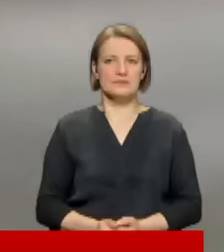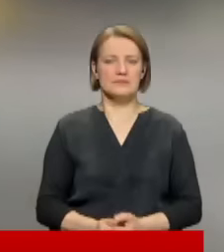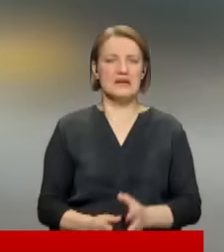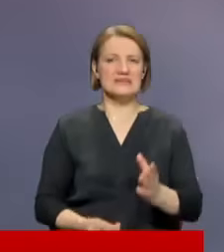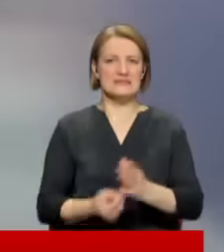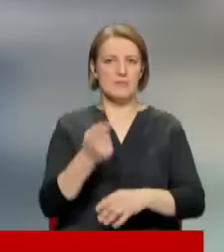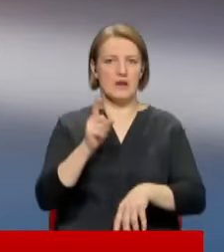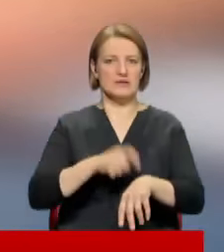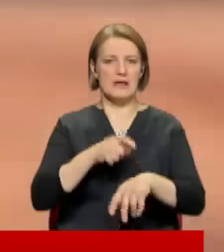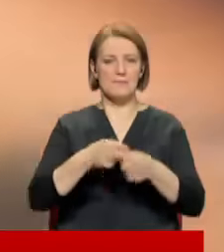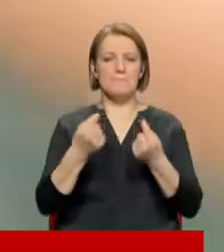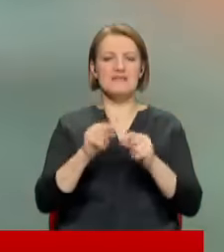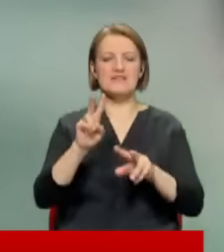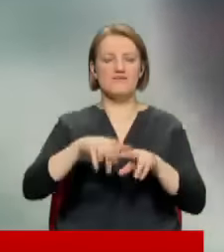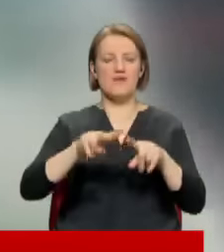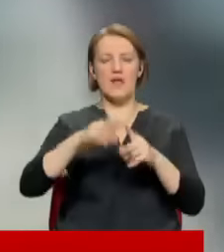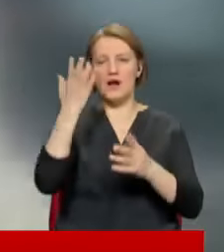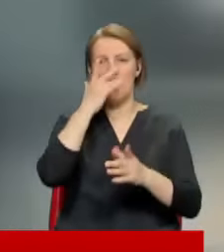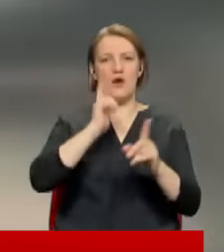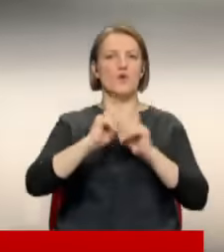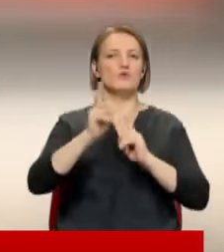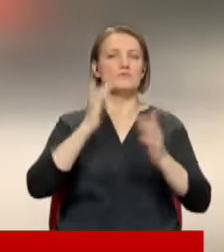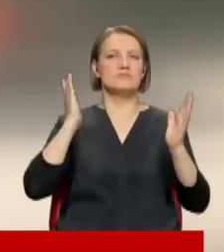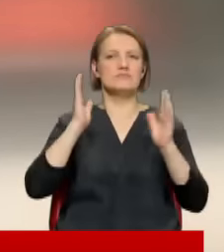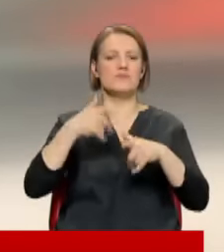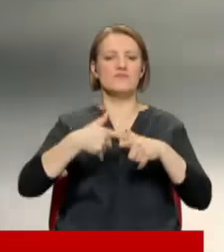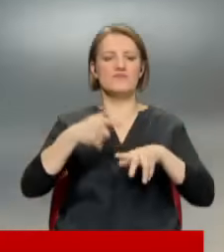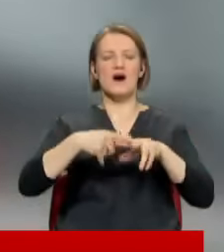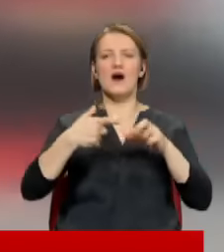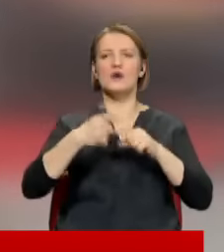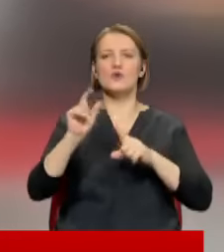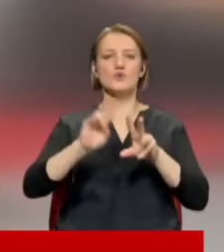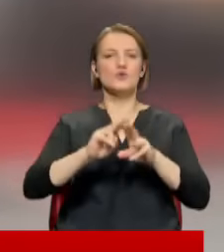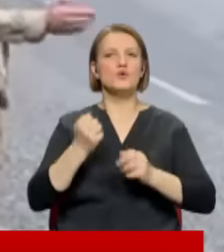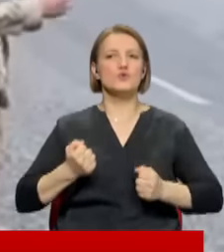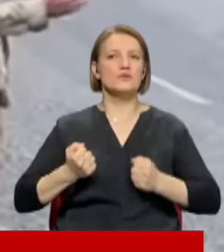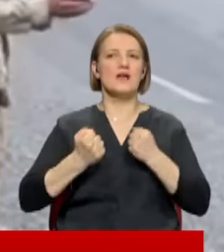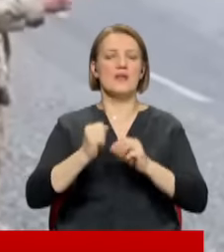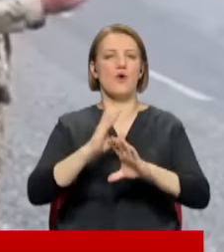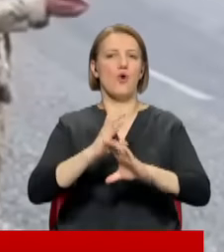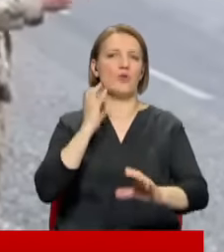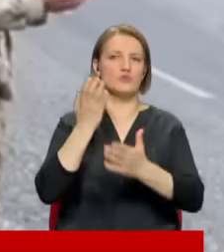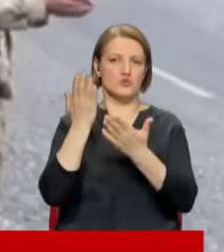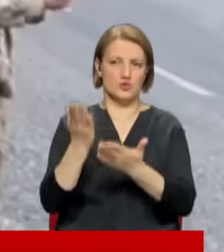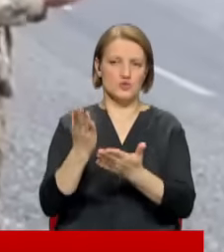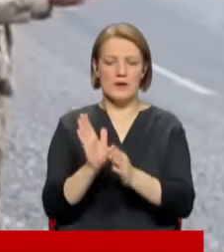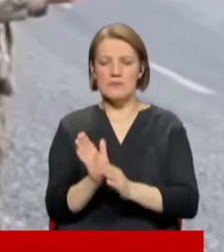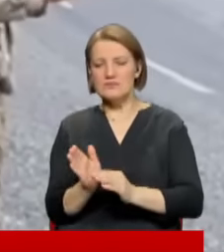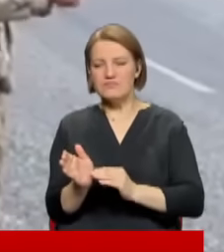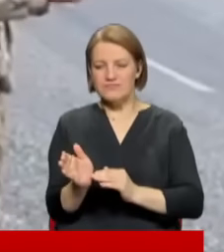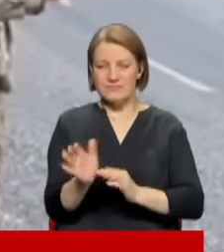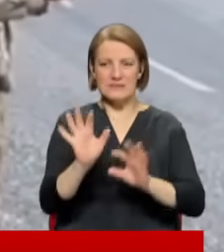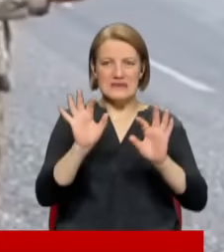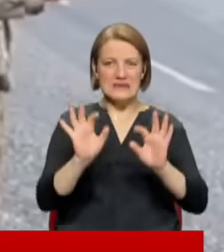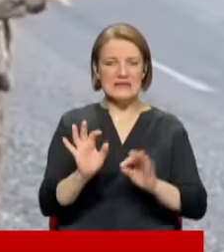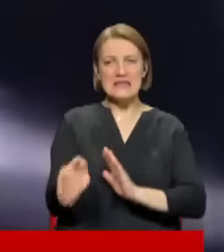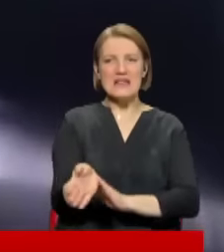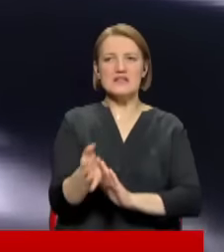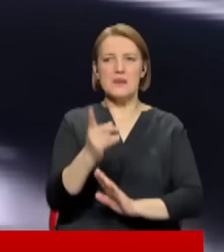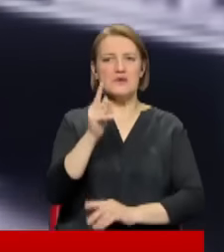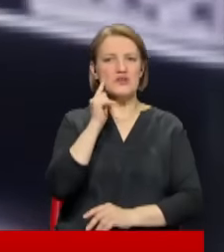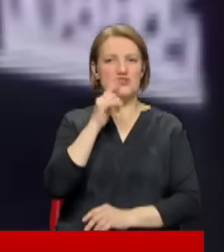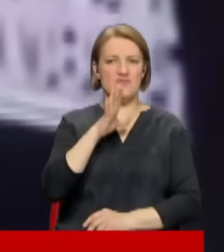Sabah saatlerinde Bitlis-Van karayolunda ilerliyordu Faruk Serçe'nin kullandığı şehirler arası yolcu otobüsü. Viraja yaklaştığında yanında da